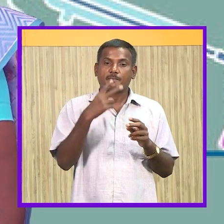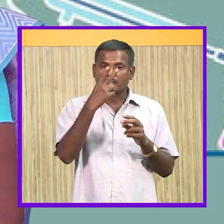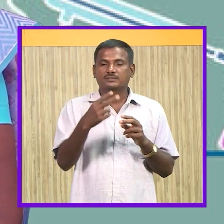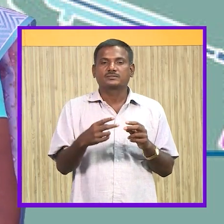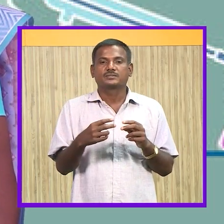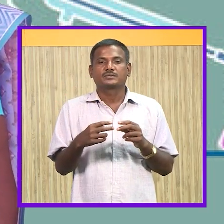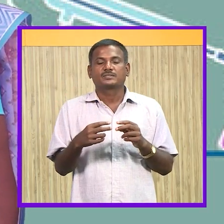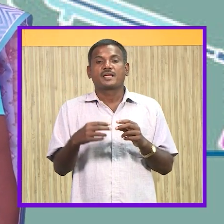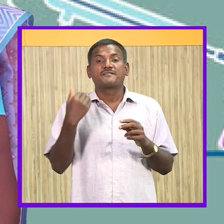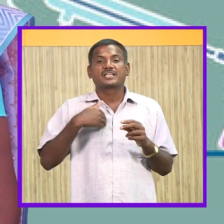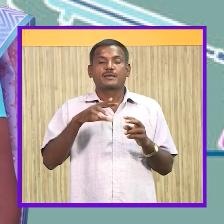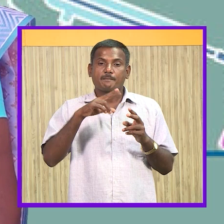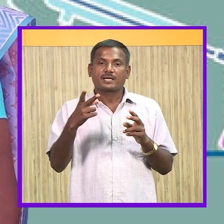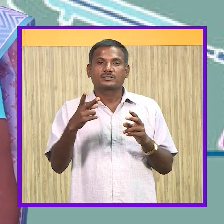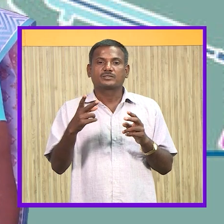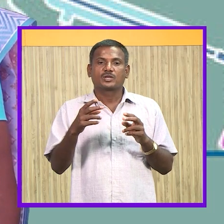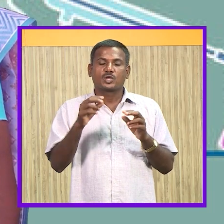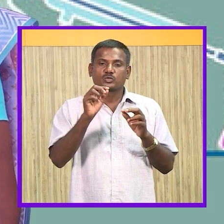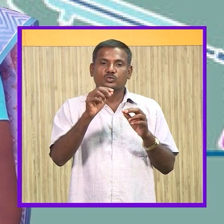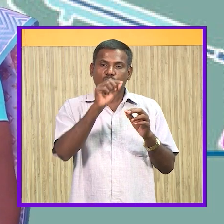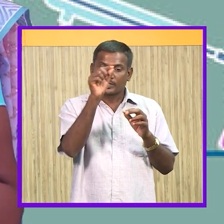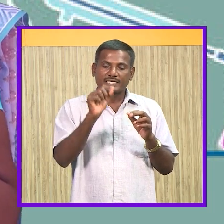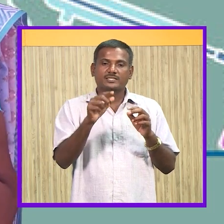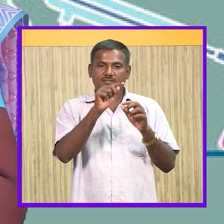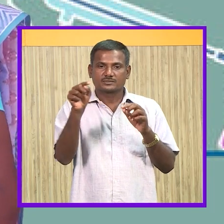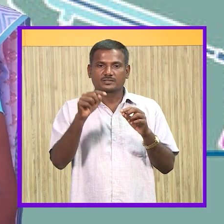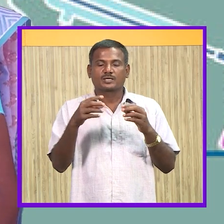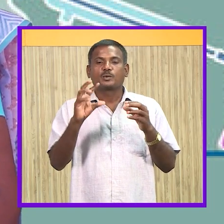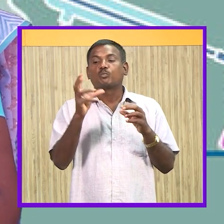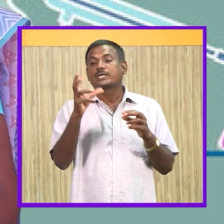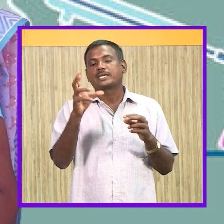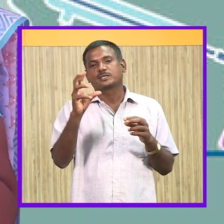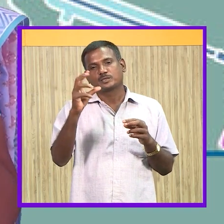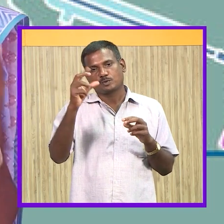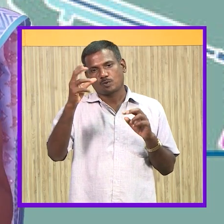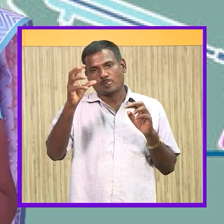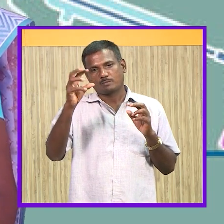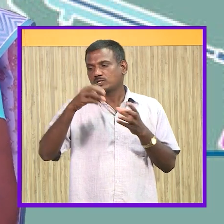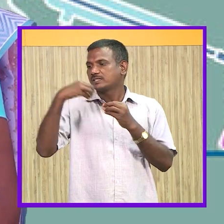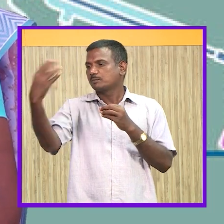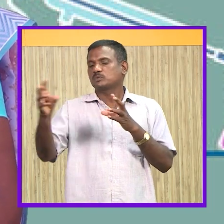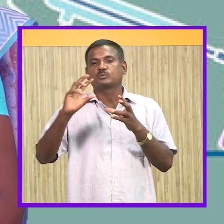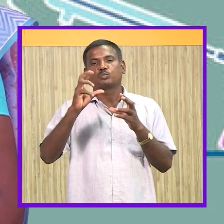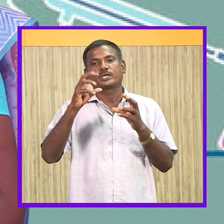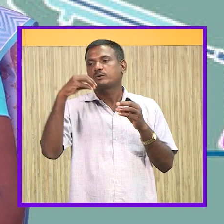பார்க்க போவது வேதியியல் மாற்றத்தினை சுட்டும் குறியீடுகள். முட்டை ஓடு நம்ம பயன்படுத்திட்டு தூக்கி வீசி